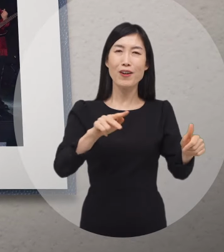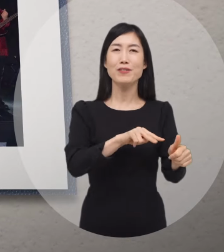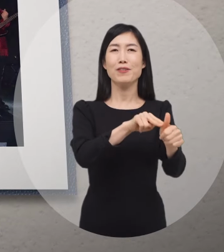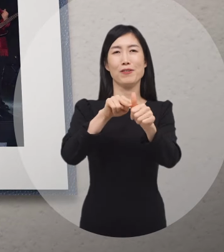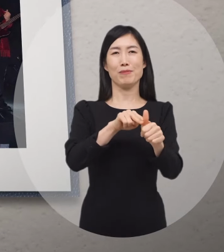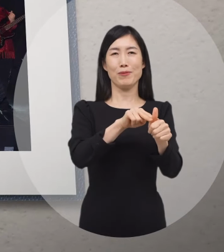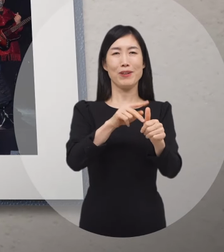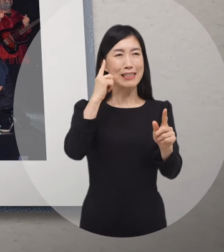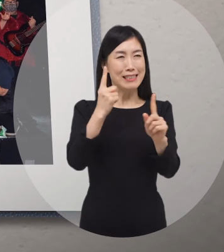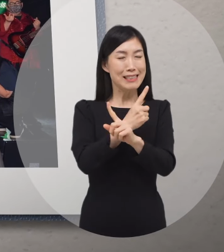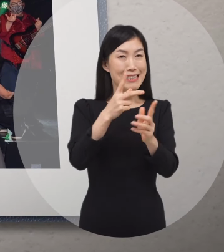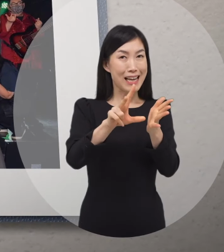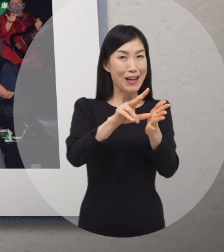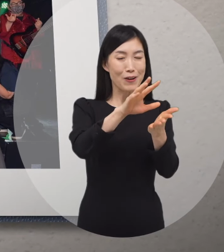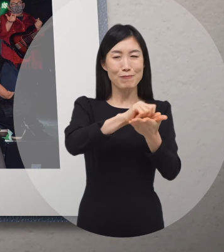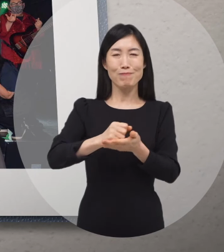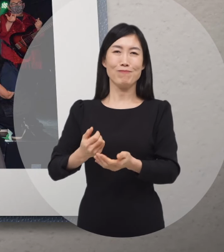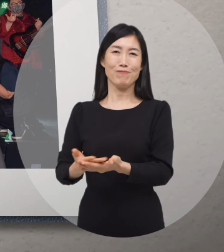개선 자료를 제공하였습니다.